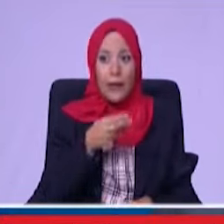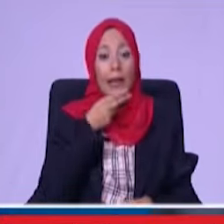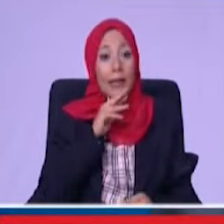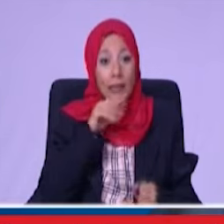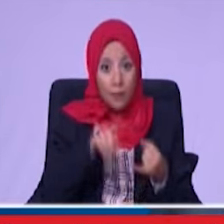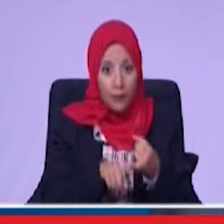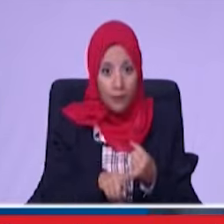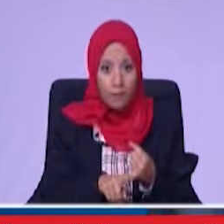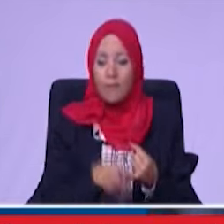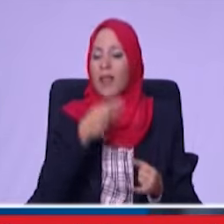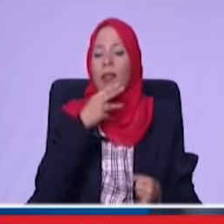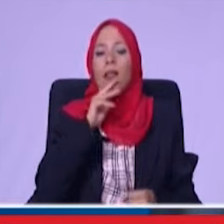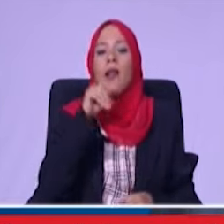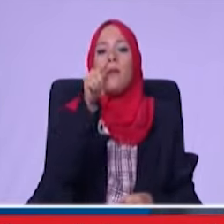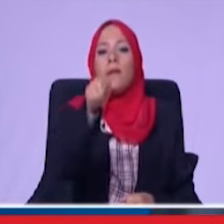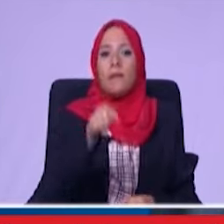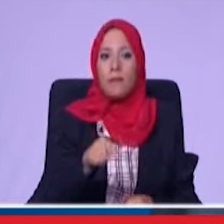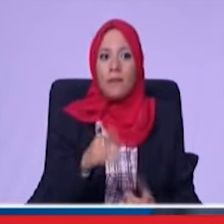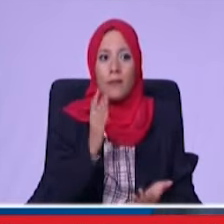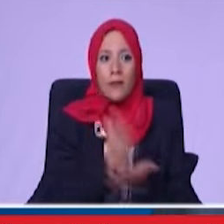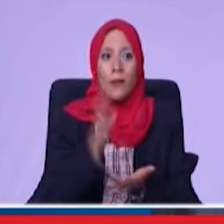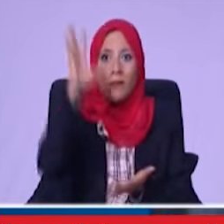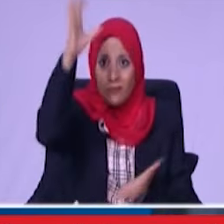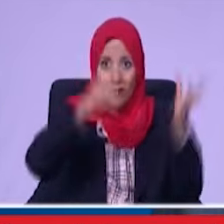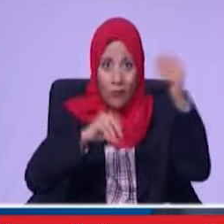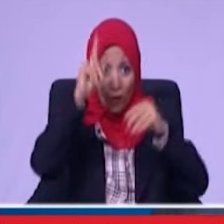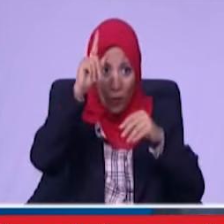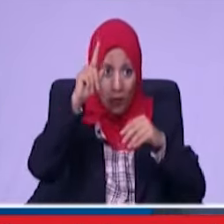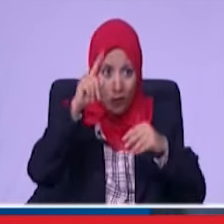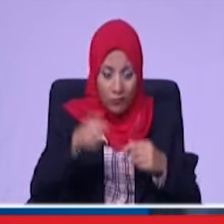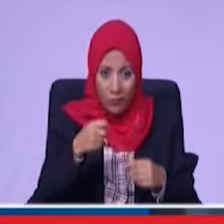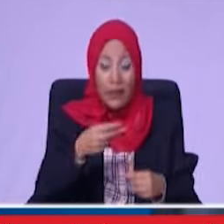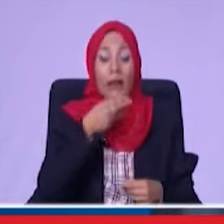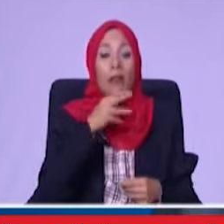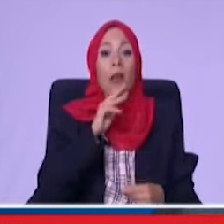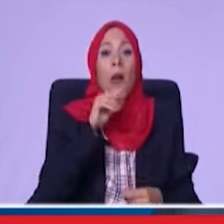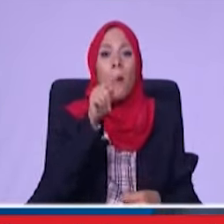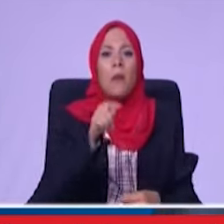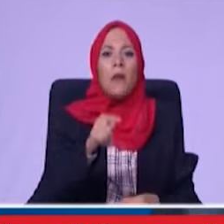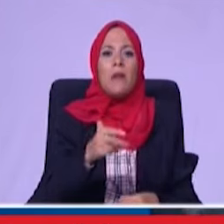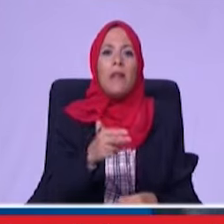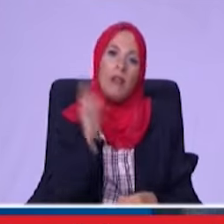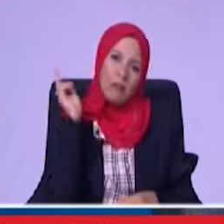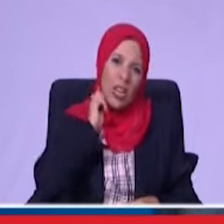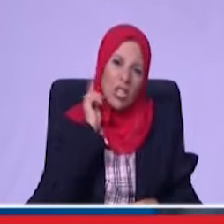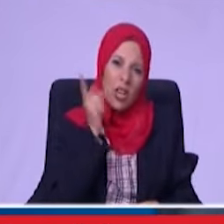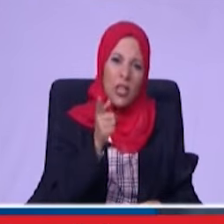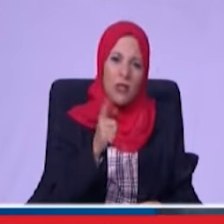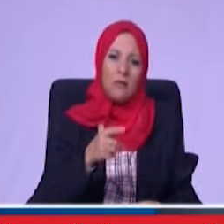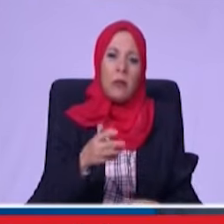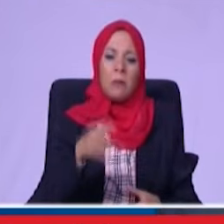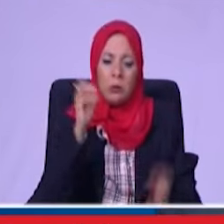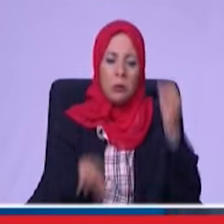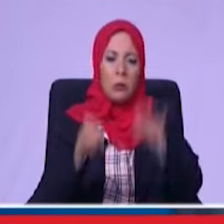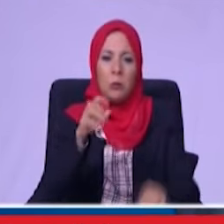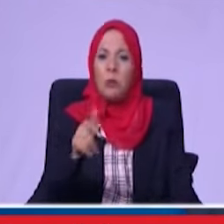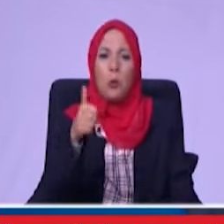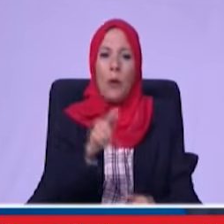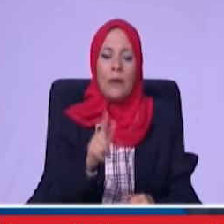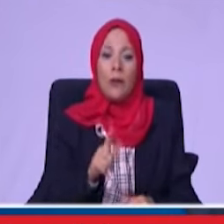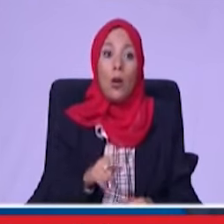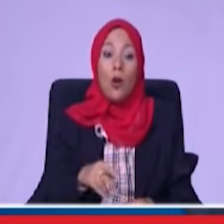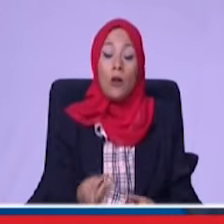اللي يدعي استحضار الارواح، كاذب نصاب دجال.